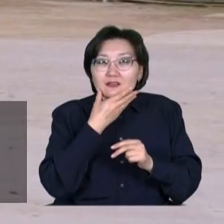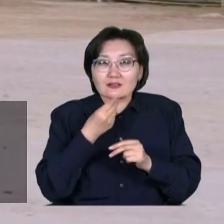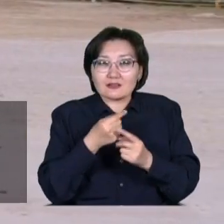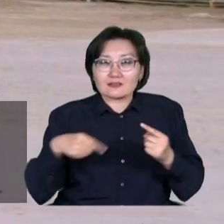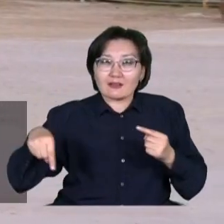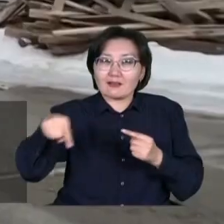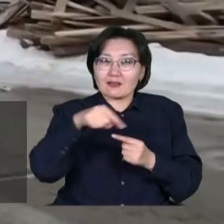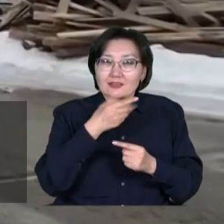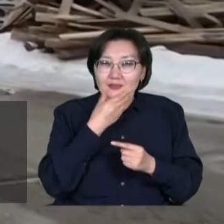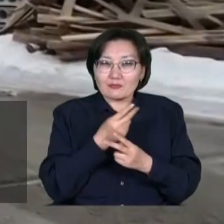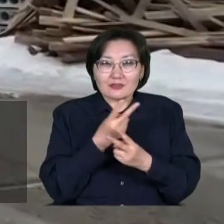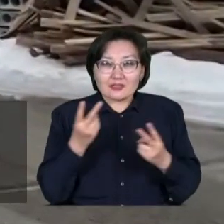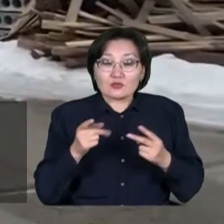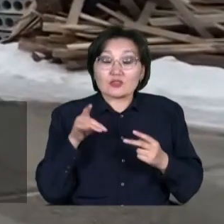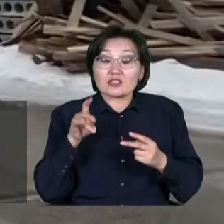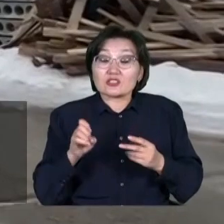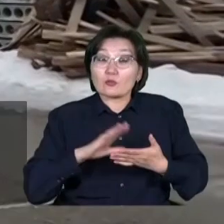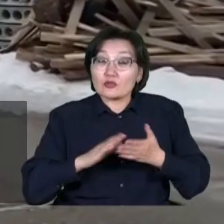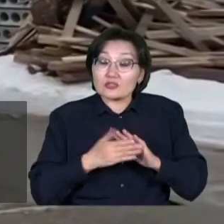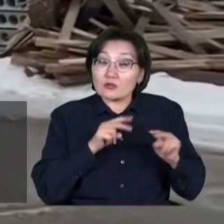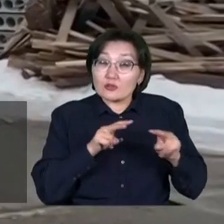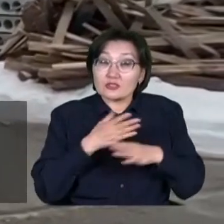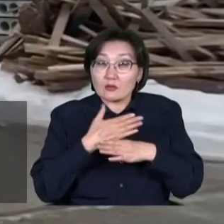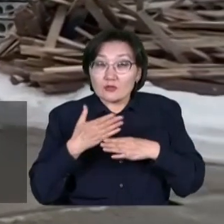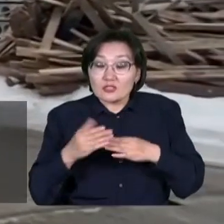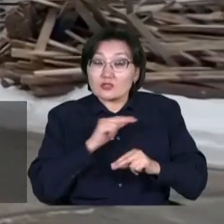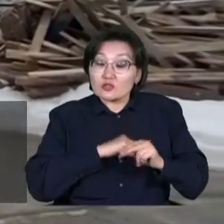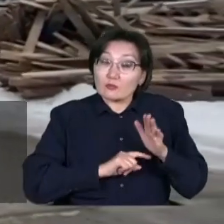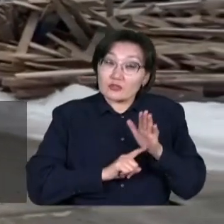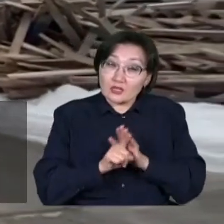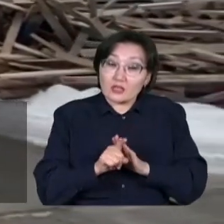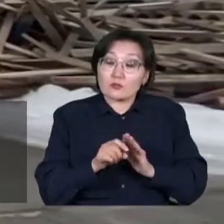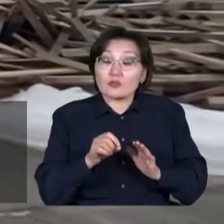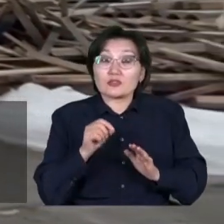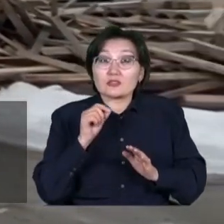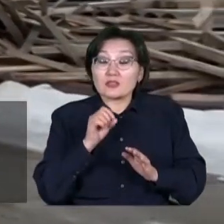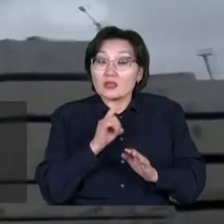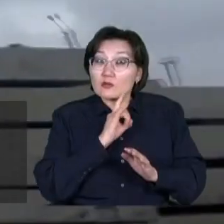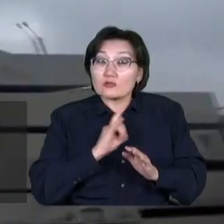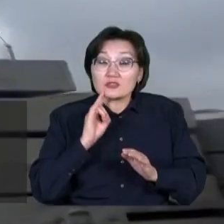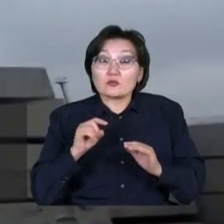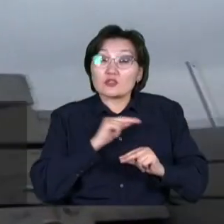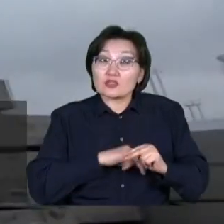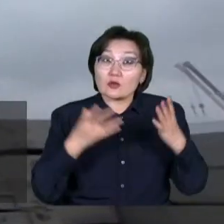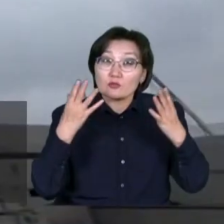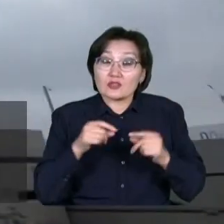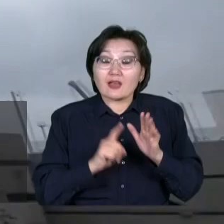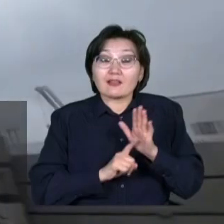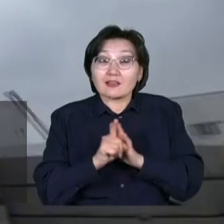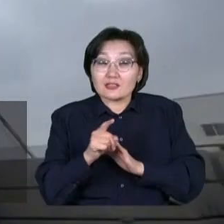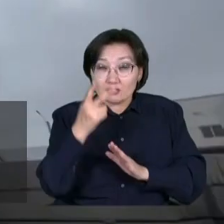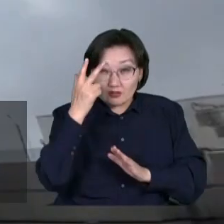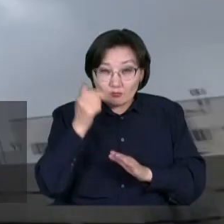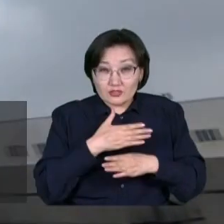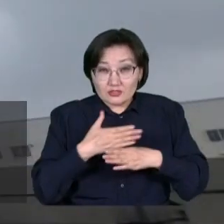айналаның бәрі қандай керемет Кранның жағдайын бақылап, одан соң барып іске кірісу Сапур апайдың қызмет күніндегі әуелгі әдеті. Мұнан